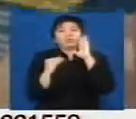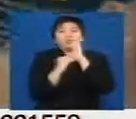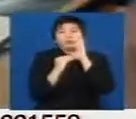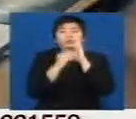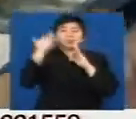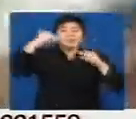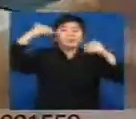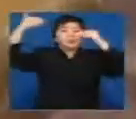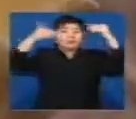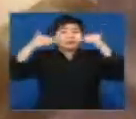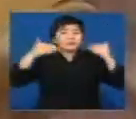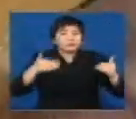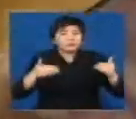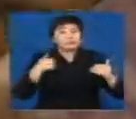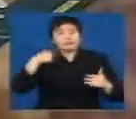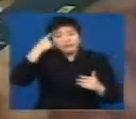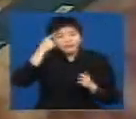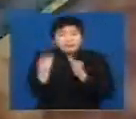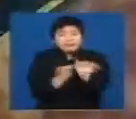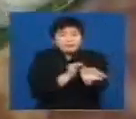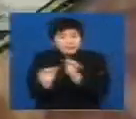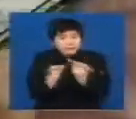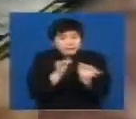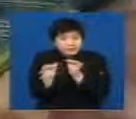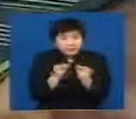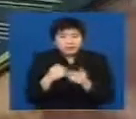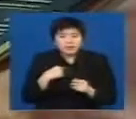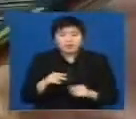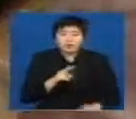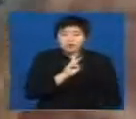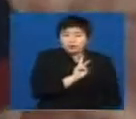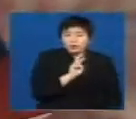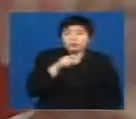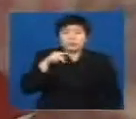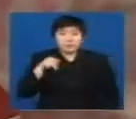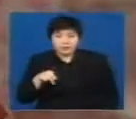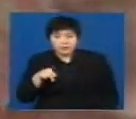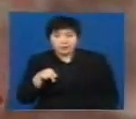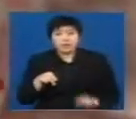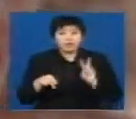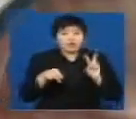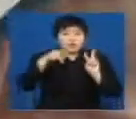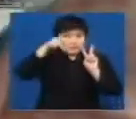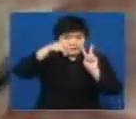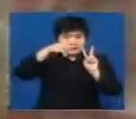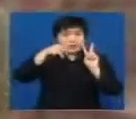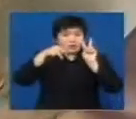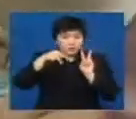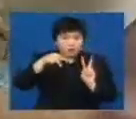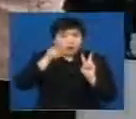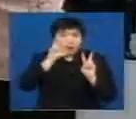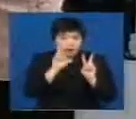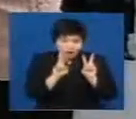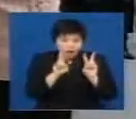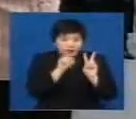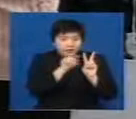จัดนิทรรศการนะฮะซึ่งจะอธิบายเรื่องเกี่ยวกับเนี่ยฮะ 2P2R และอื่นๆเกี่ยวกับโครงการบริหารจัดการน้ำ ครับ นะครับซึ่งเป็นเอกส